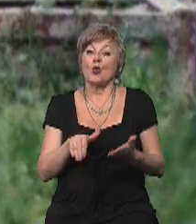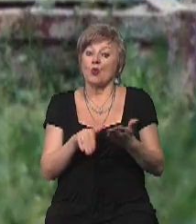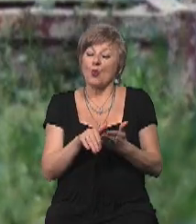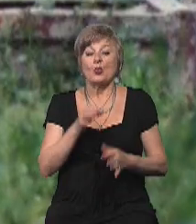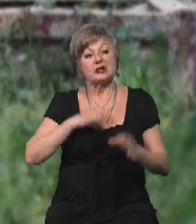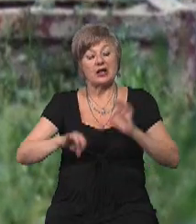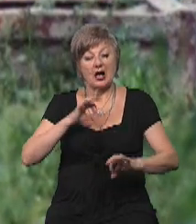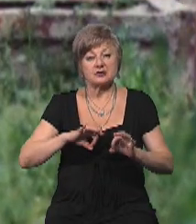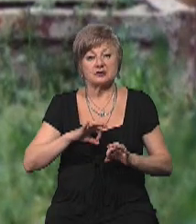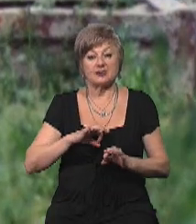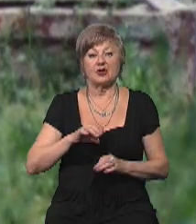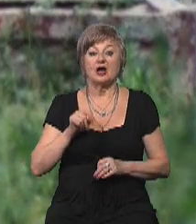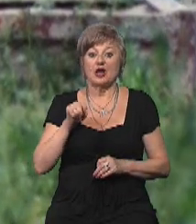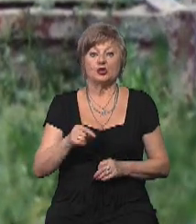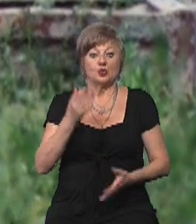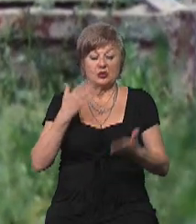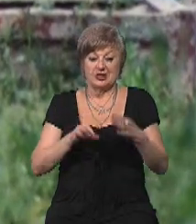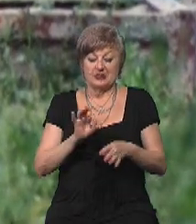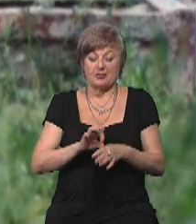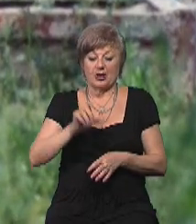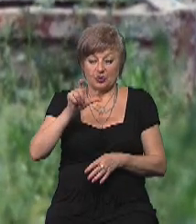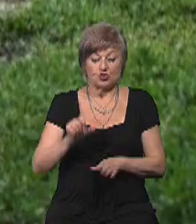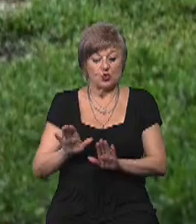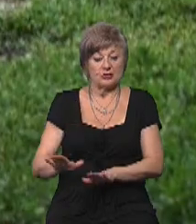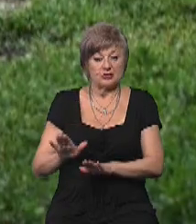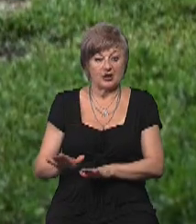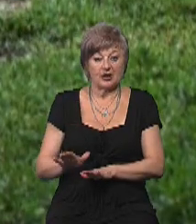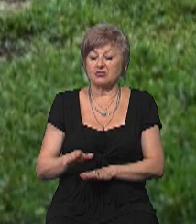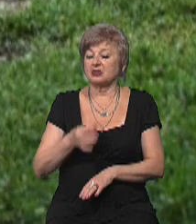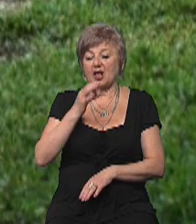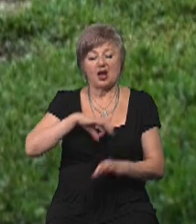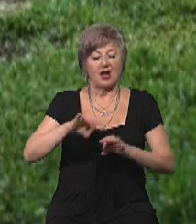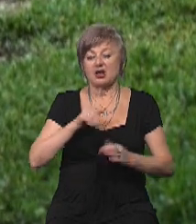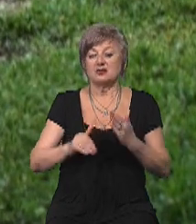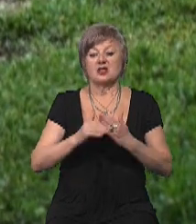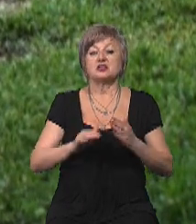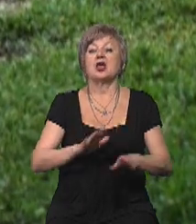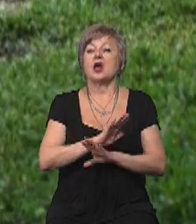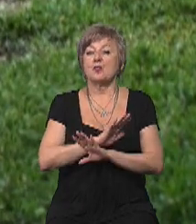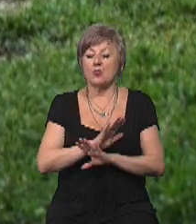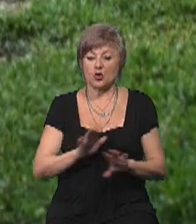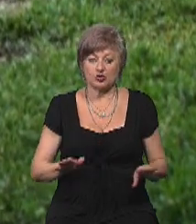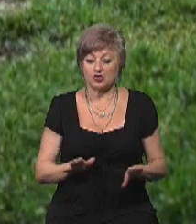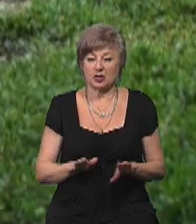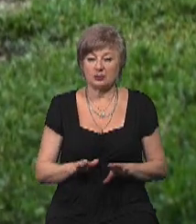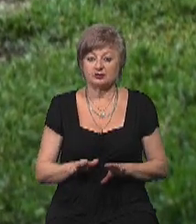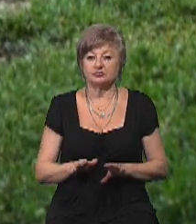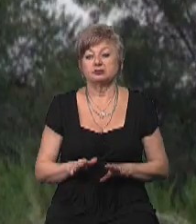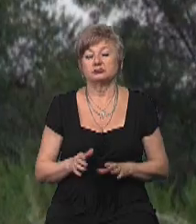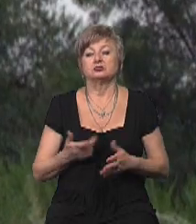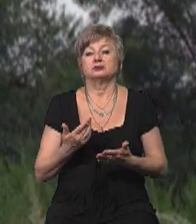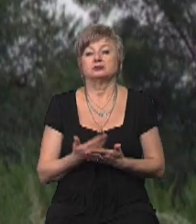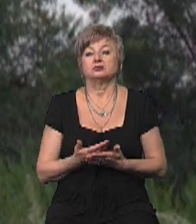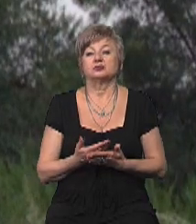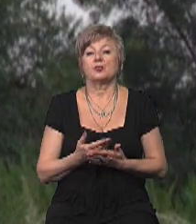ліки. Тут, якщо буде хвора людина знаходитися, тут їй ліки не допоможуть. Програма боротьби з амброзією розрахована на